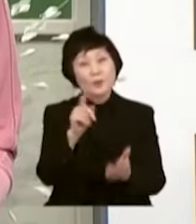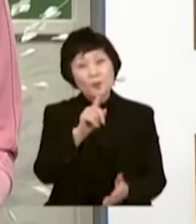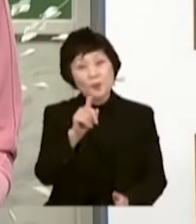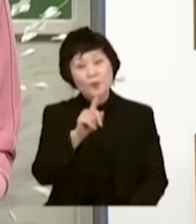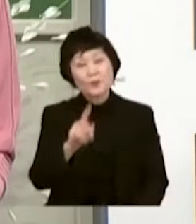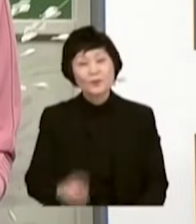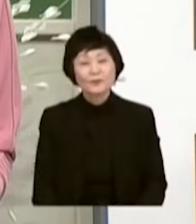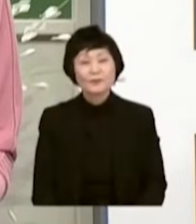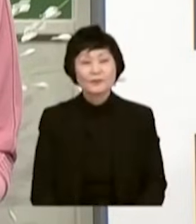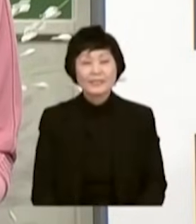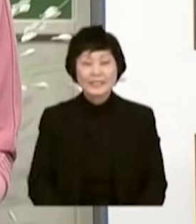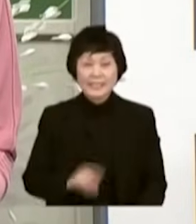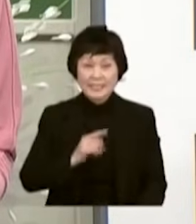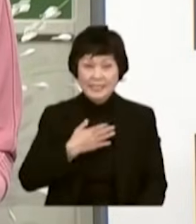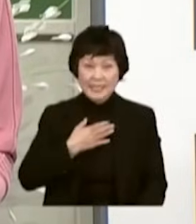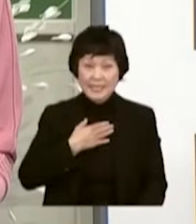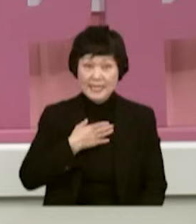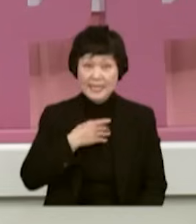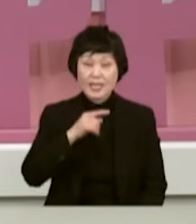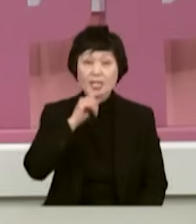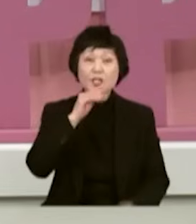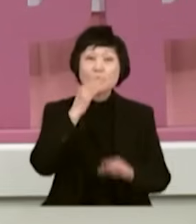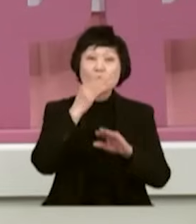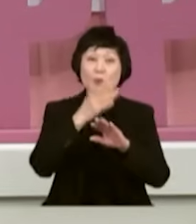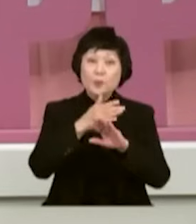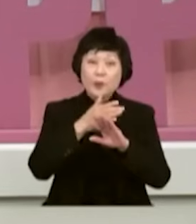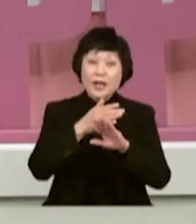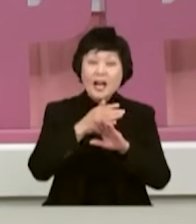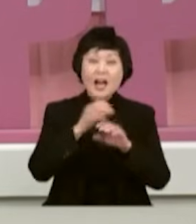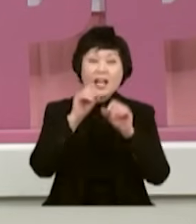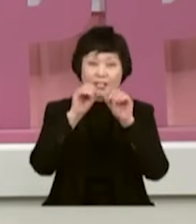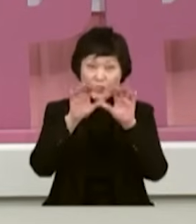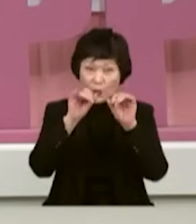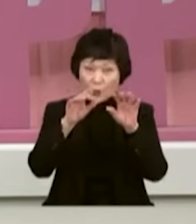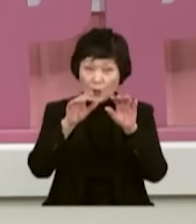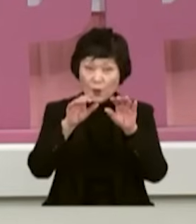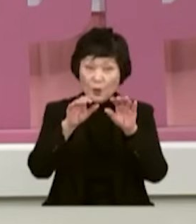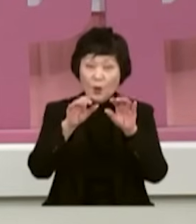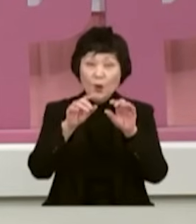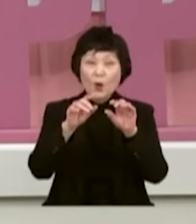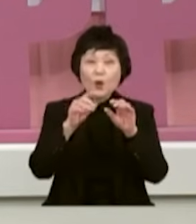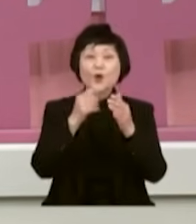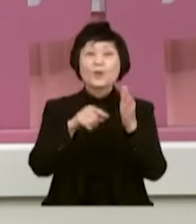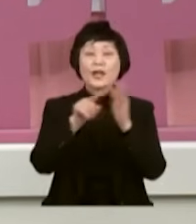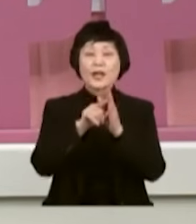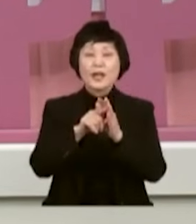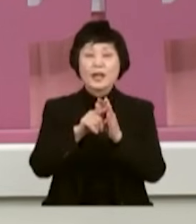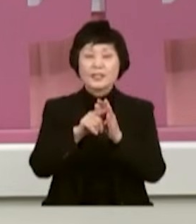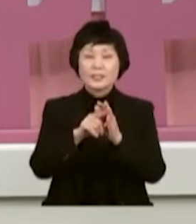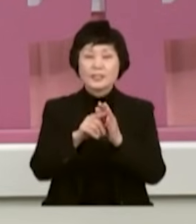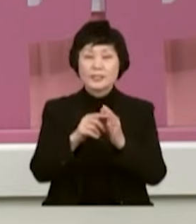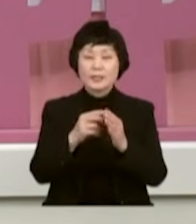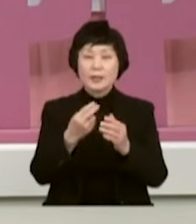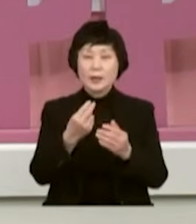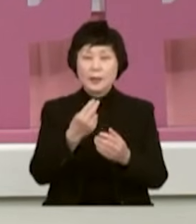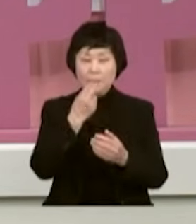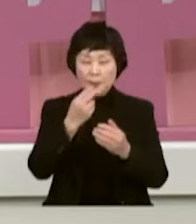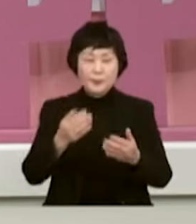목사님부터 좀. 네. 저는 북한 선교 북한에 가서 좀 목숨 걸고 싶습니다. 예. 우리 같은